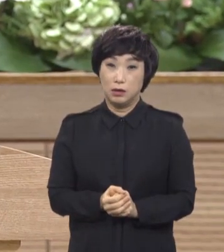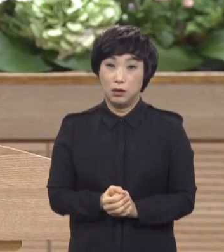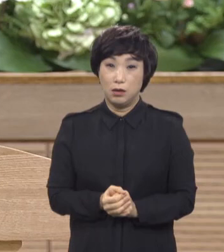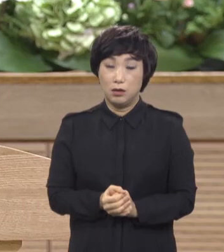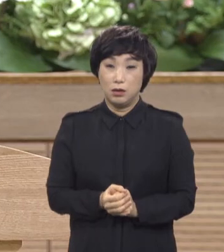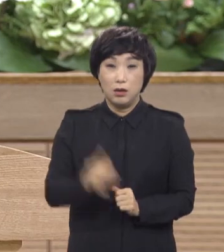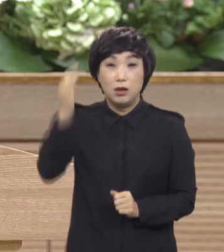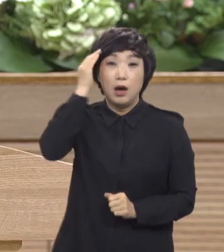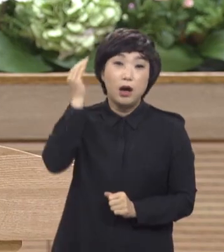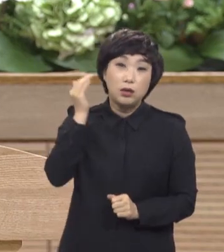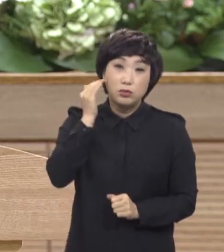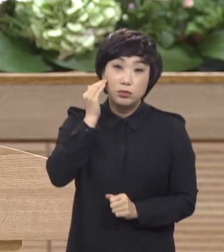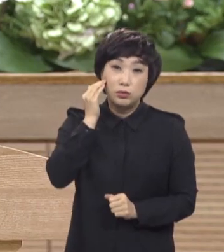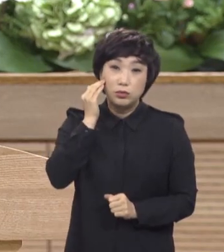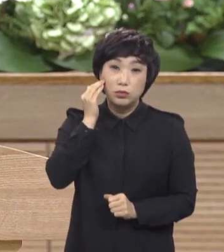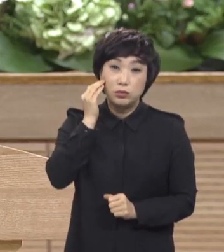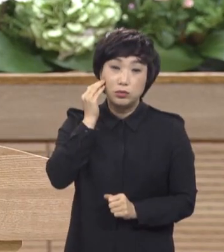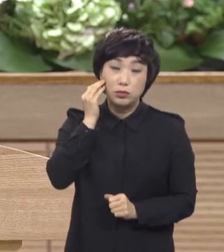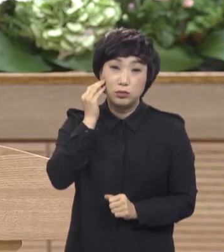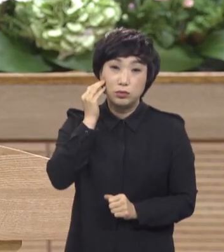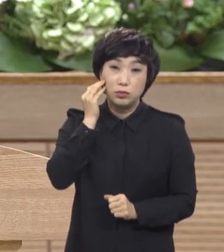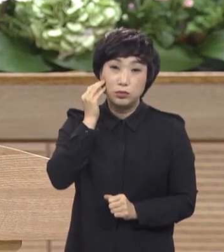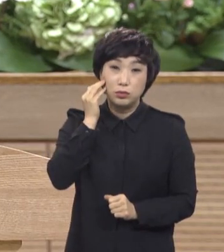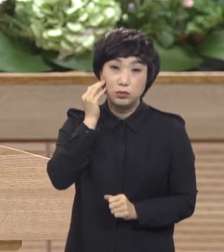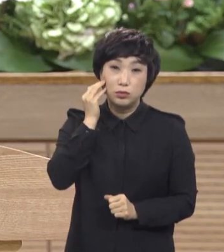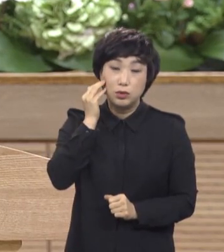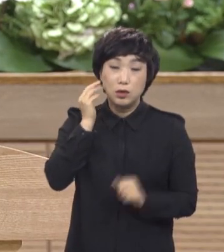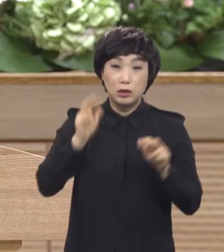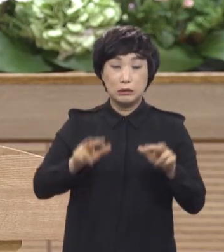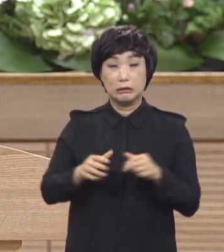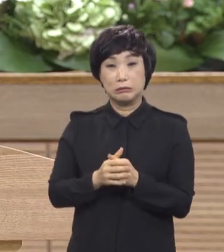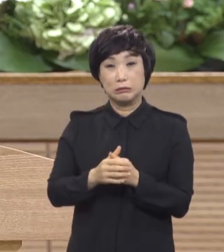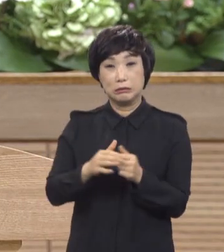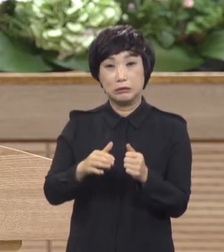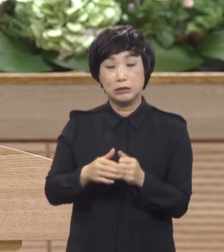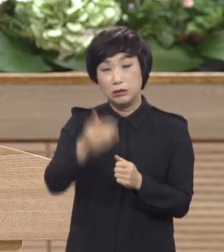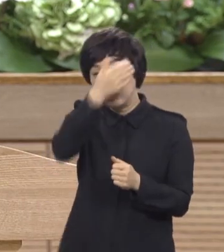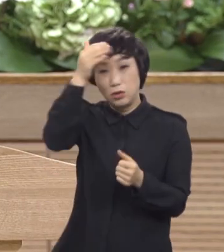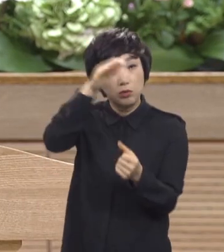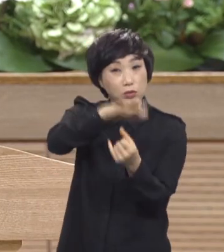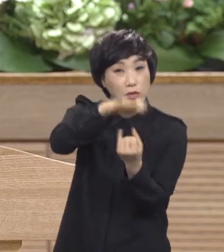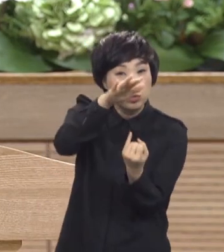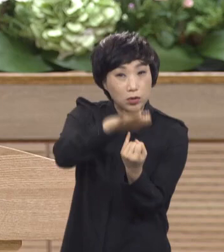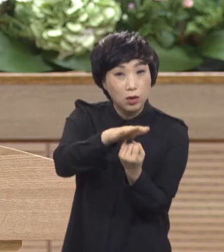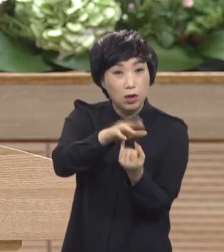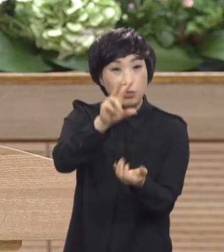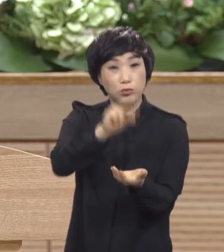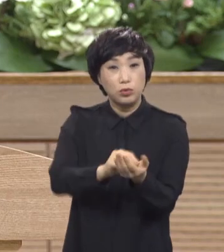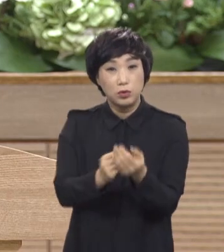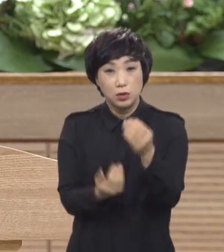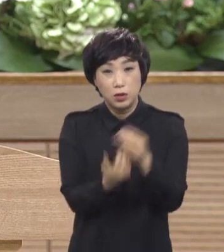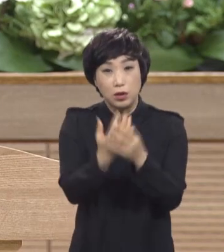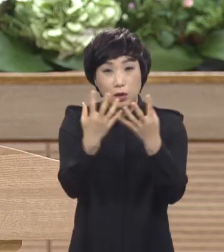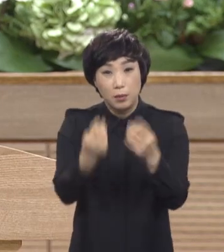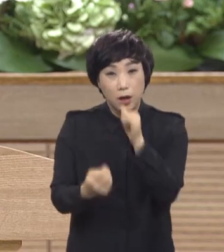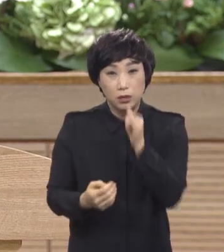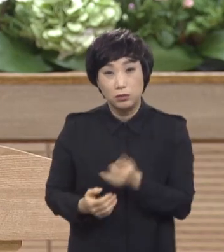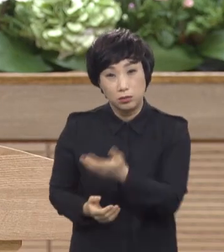우리나라에 얼마나 지금 안타까운 청소년들의 현실이 벌어지고 있느냐